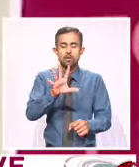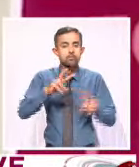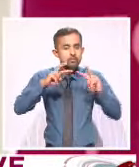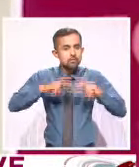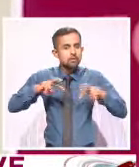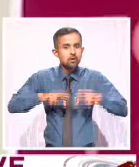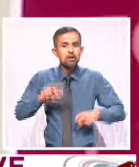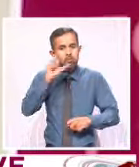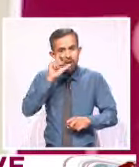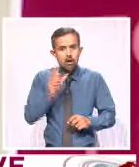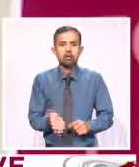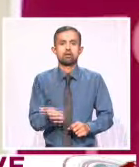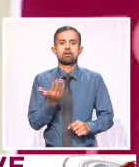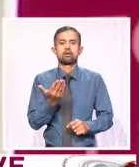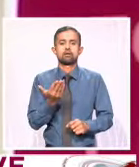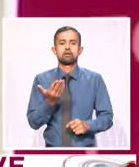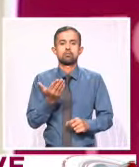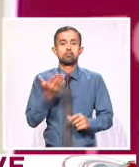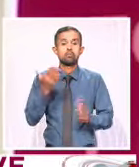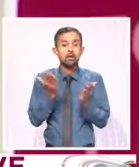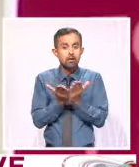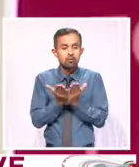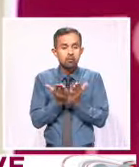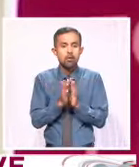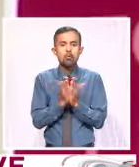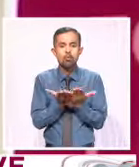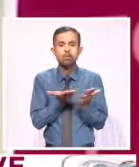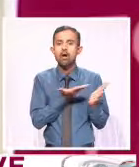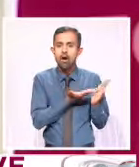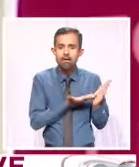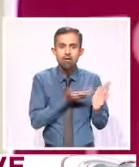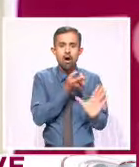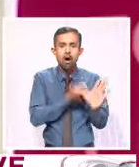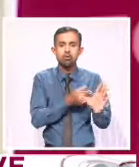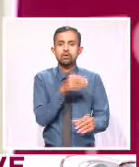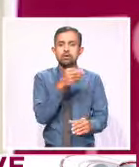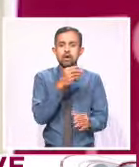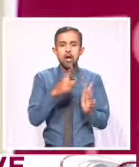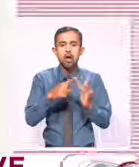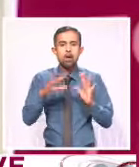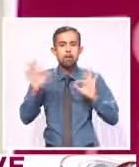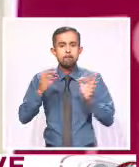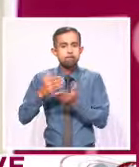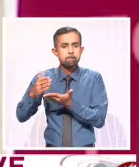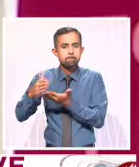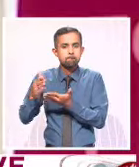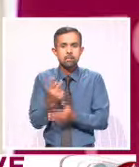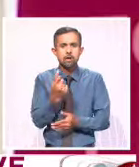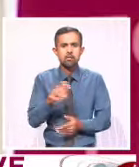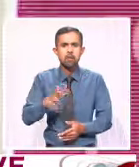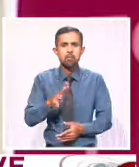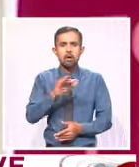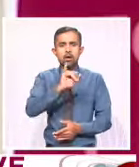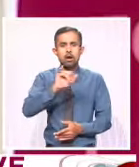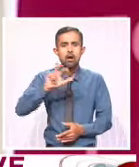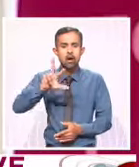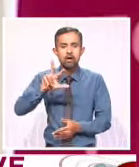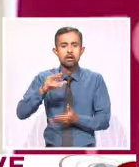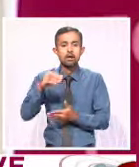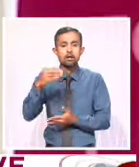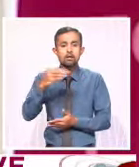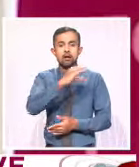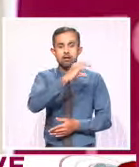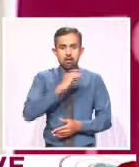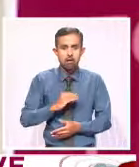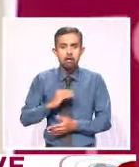ගැඹුරින් අධ්‍යයනය කරන්න ඕනේ. මේක විෂයක්, මේ කෘතිය තියෙනවා. ඒ වර්ෂයේ ණය සඳහා පොලී ගෙවල තියෙනවා 1568. ඒක ණයට